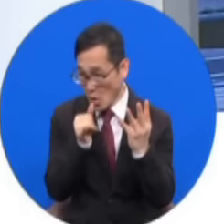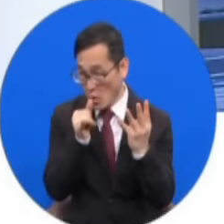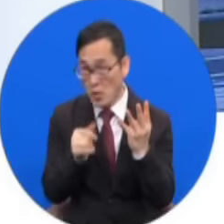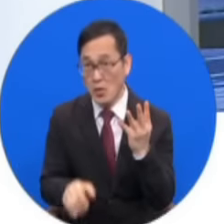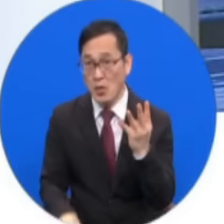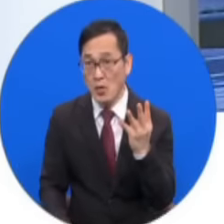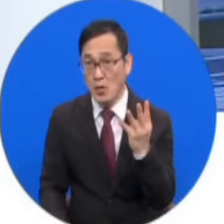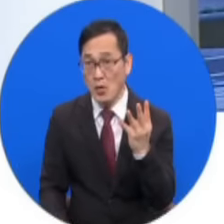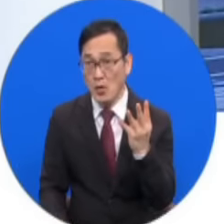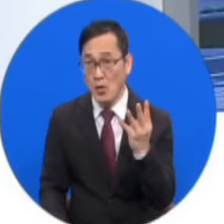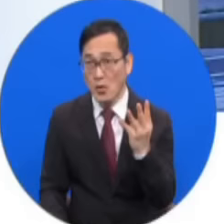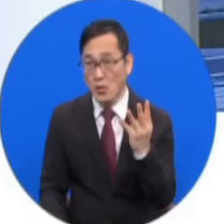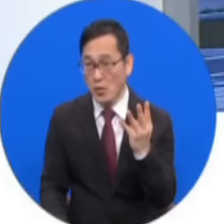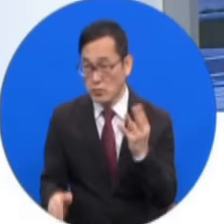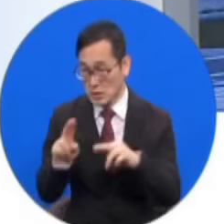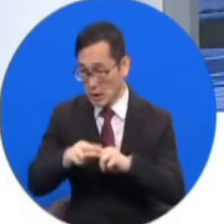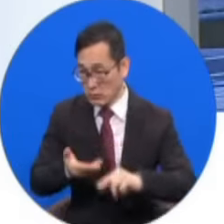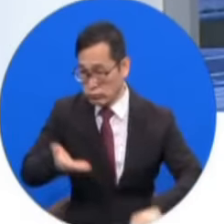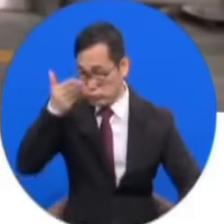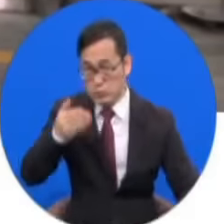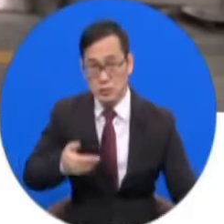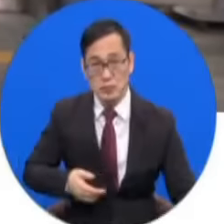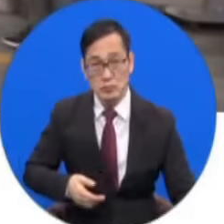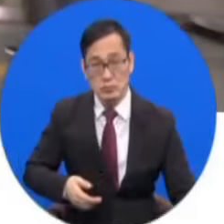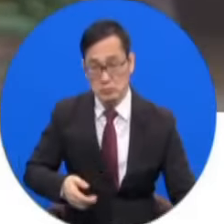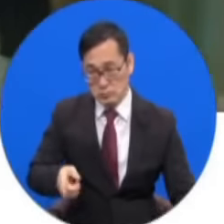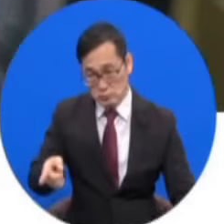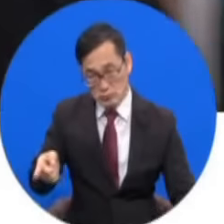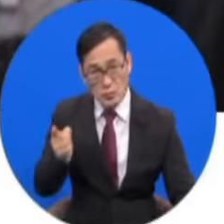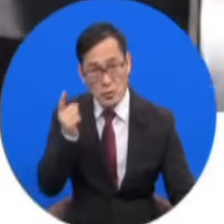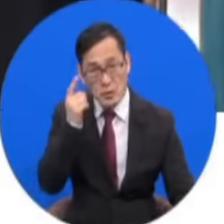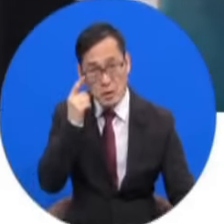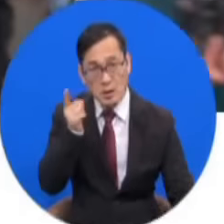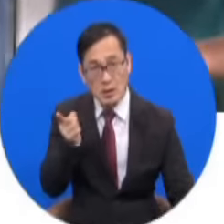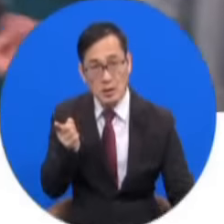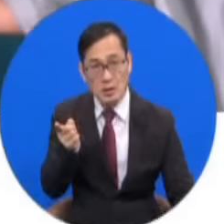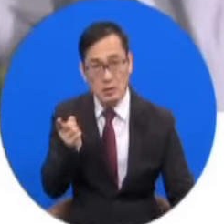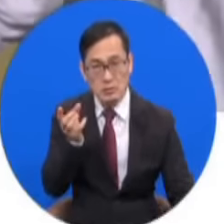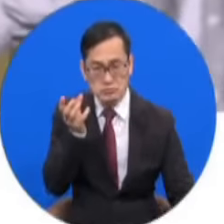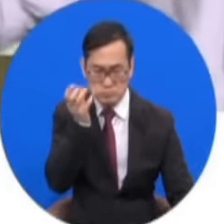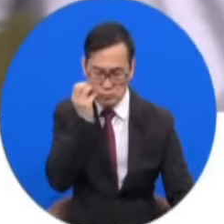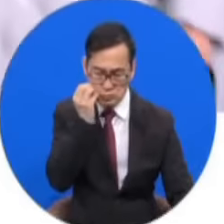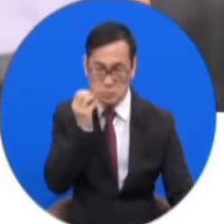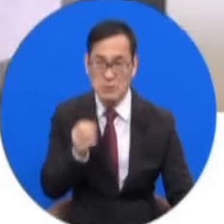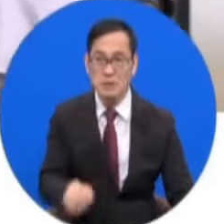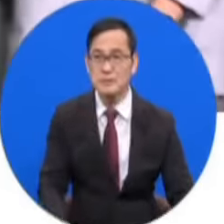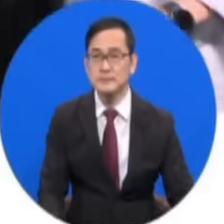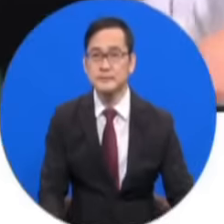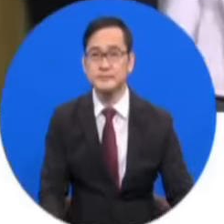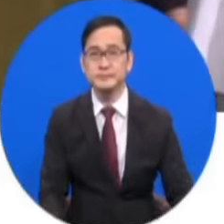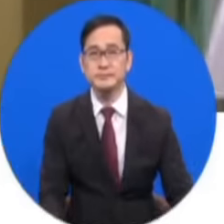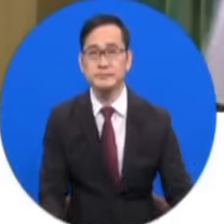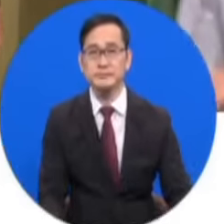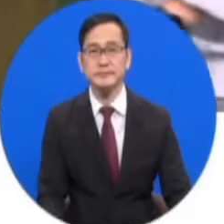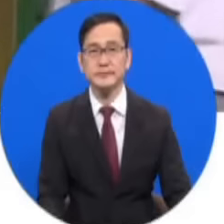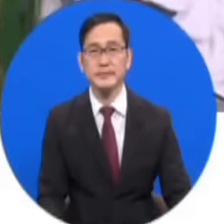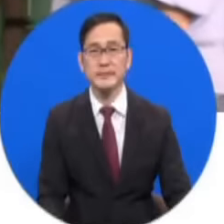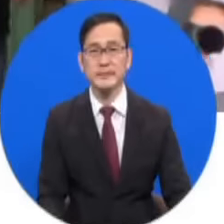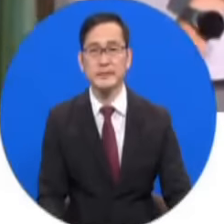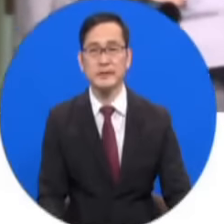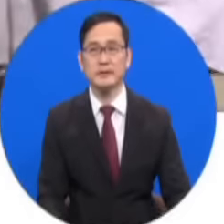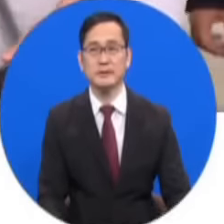공직자였던 것인지 그런 것도 또 한번 의심해 볼 만한 여지가 있는 거 같고요 일단은 지금